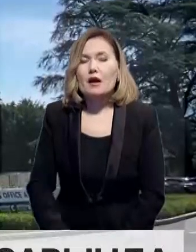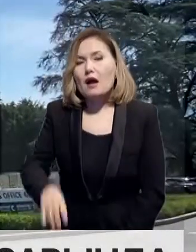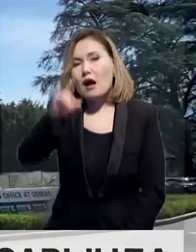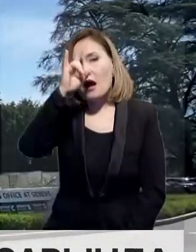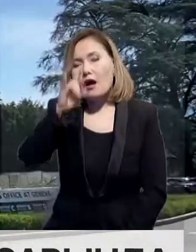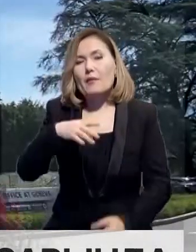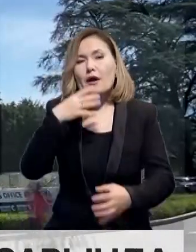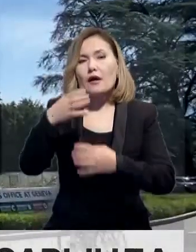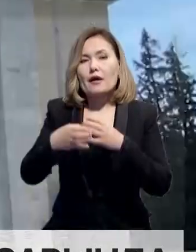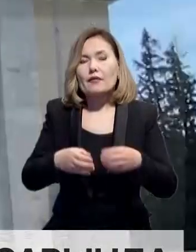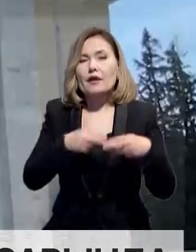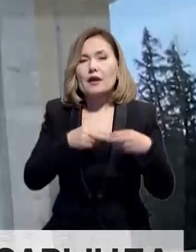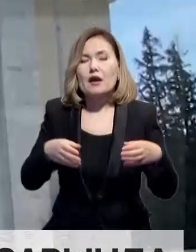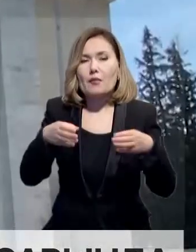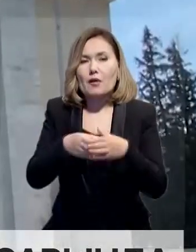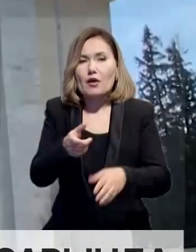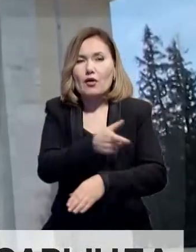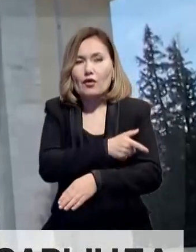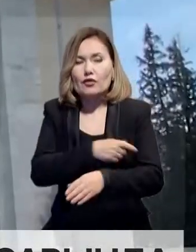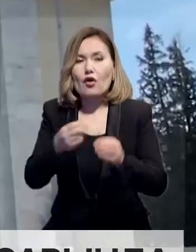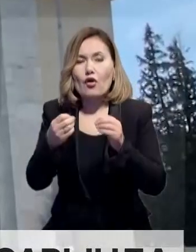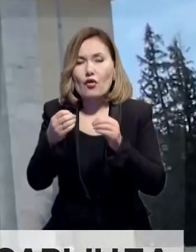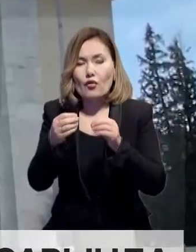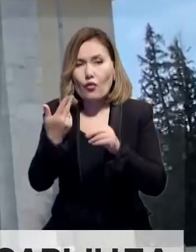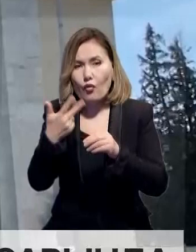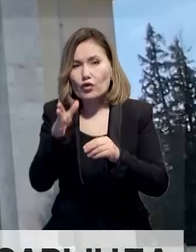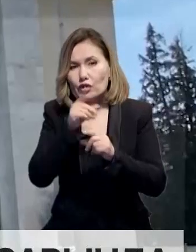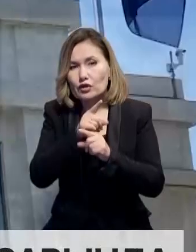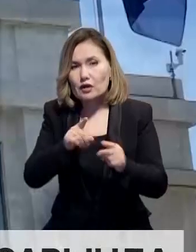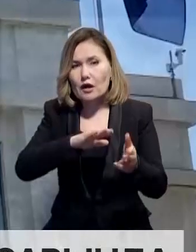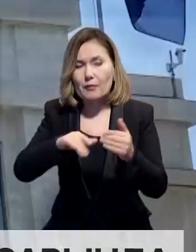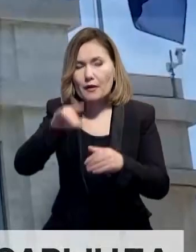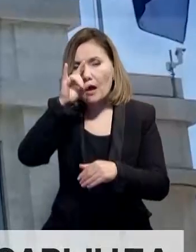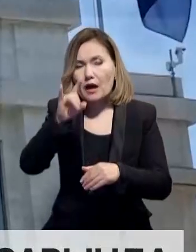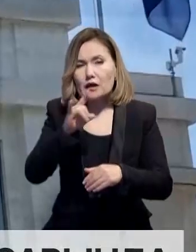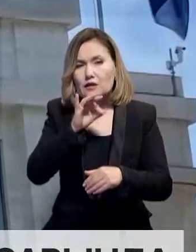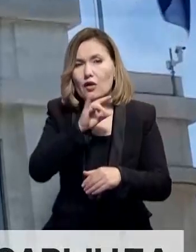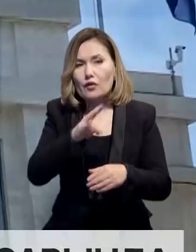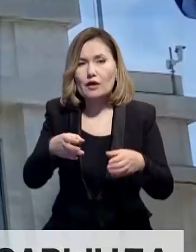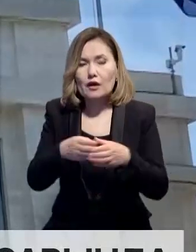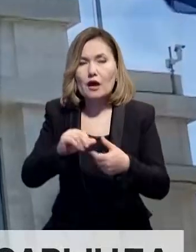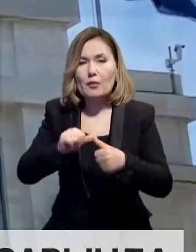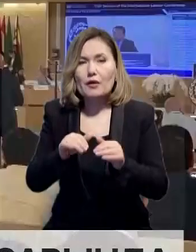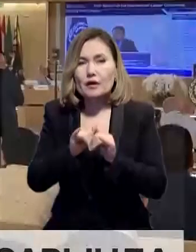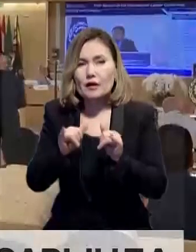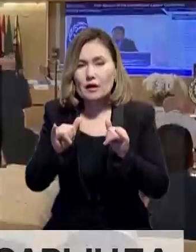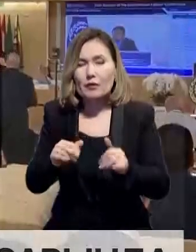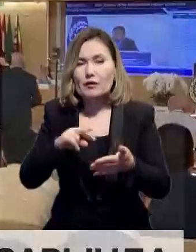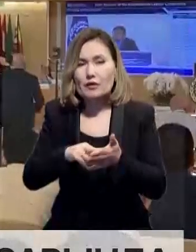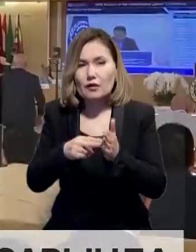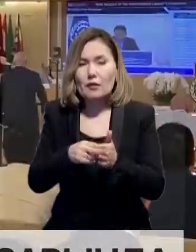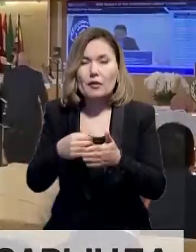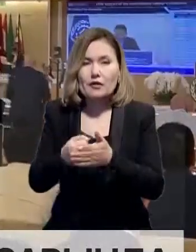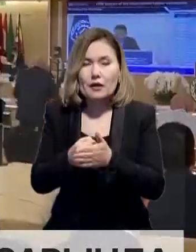Қазақстанның халықаралық еңбек ұйымына мүше болғанына биыл 30 жыл. Осы уақыт ішінде елімізде Біріккен ұлттар ұйымының тұрақты даму мақсаттарына қол